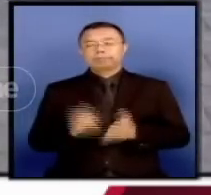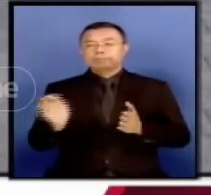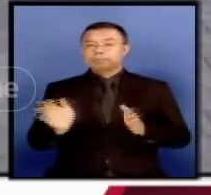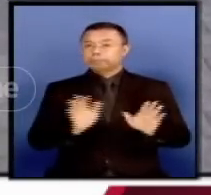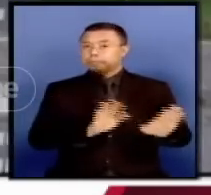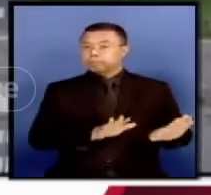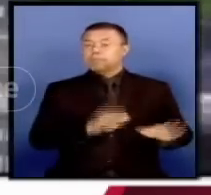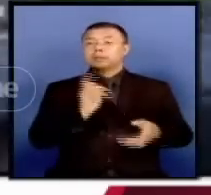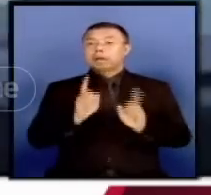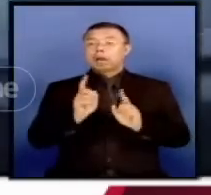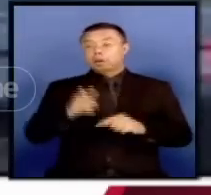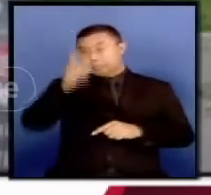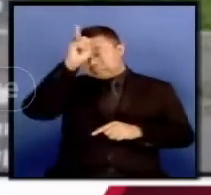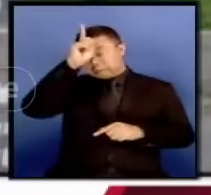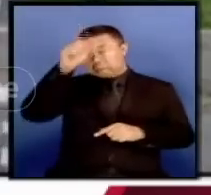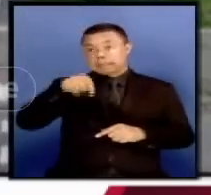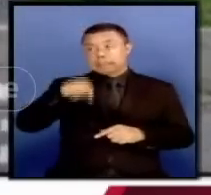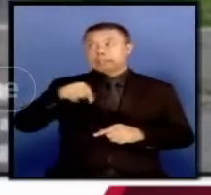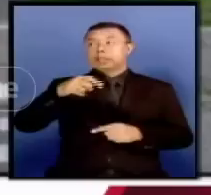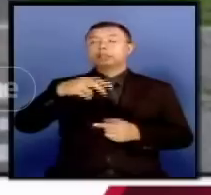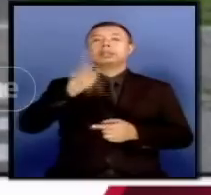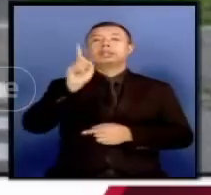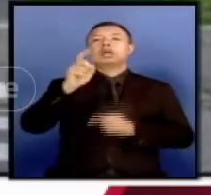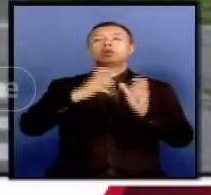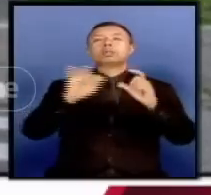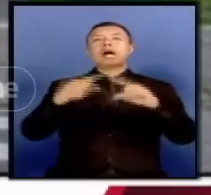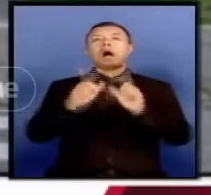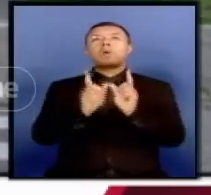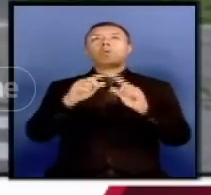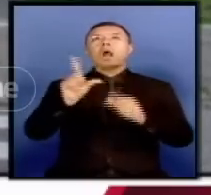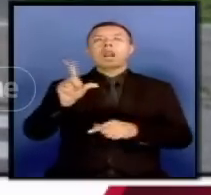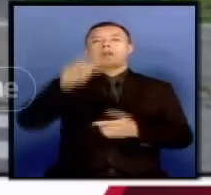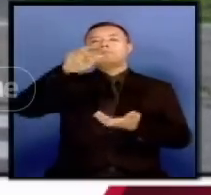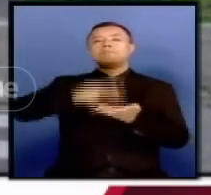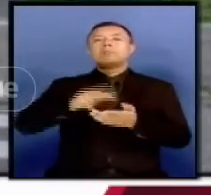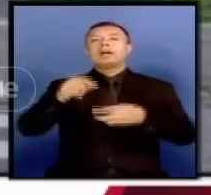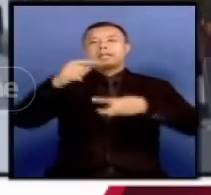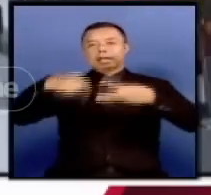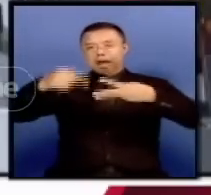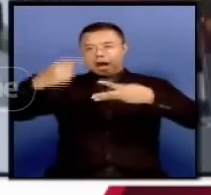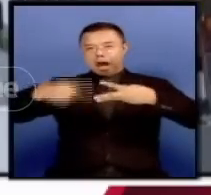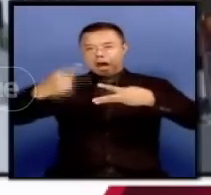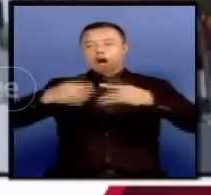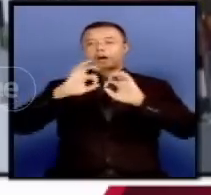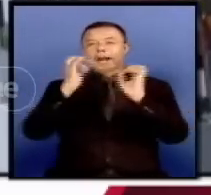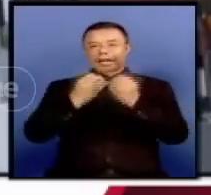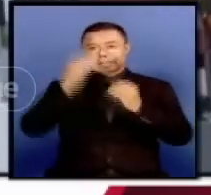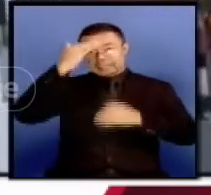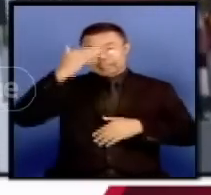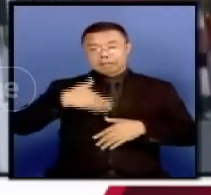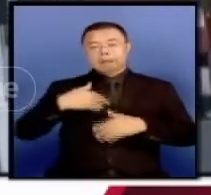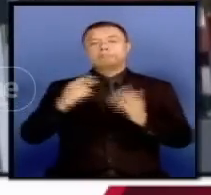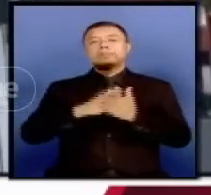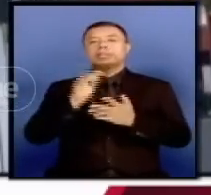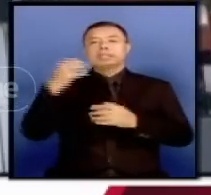Ya, memang kalau di Jerman ini penentuan satu Syawal ini ditentukan oleh tiga organisasi Islam yang paling